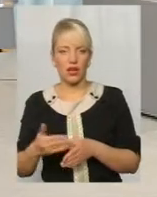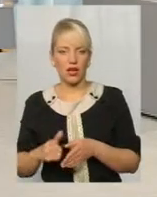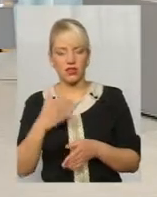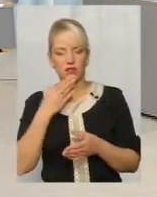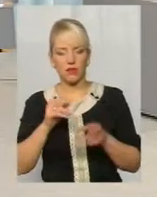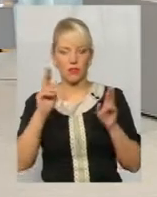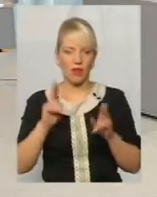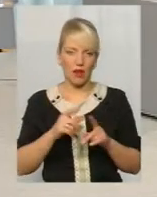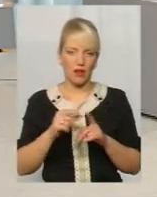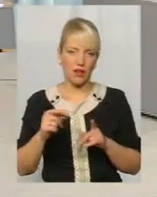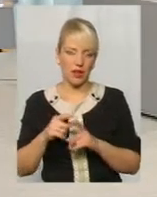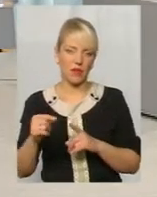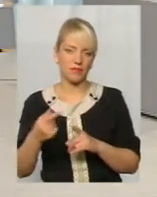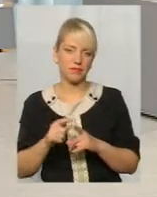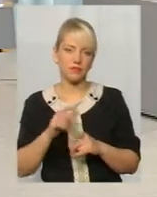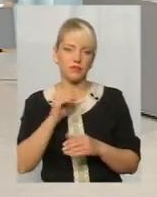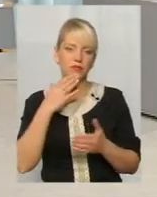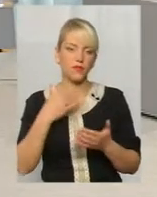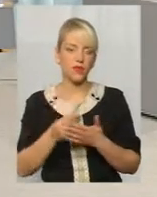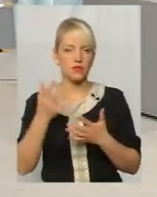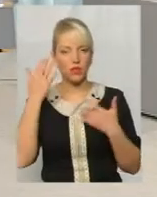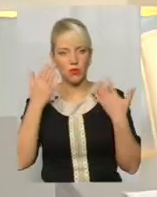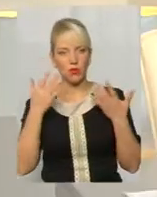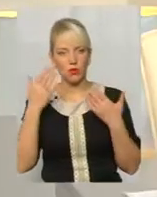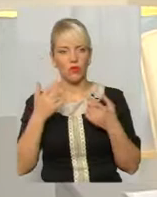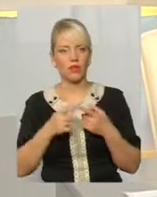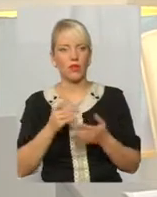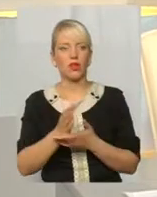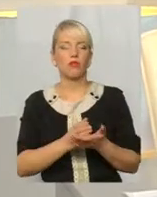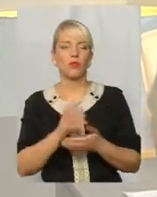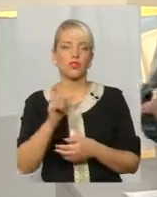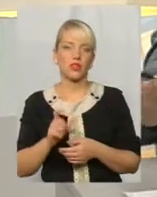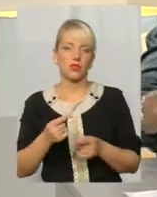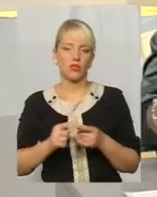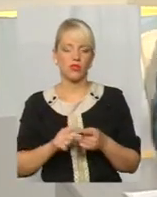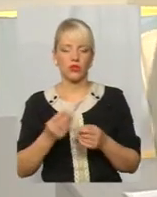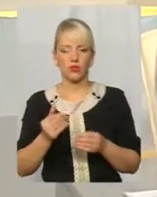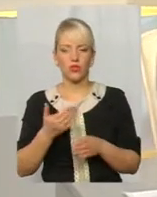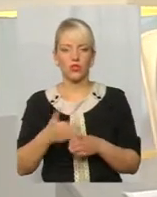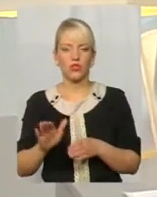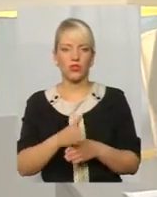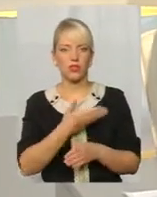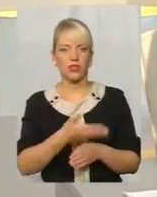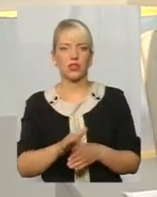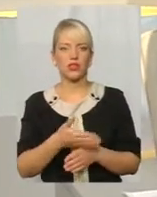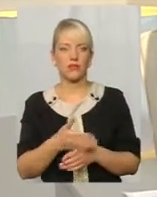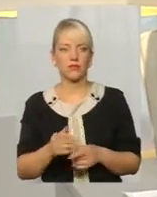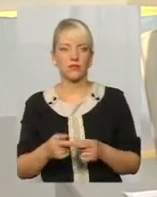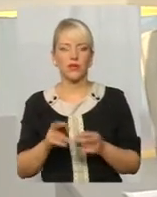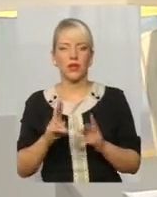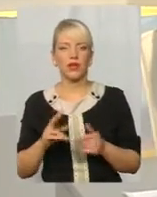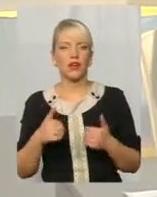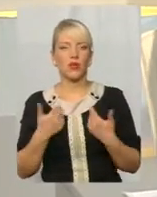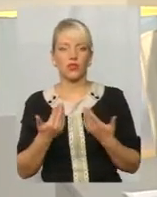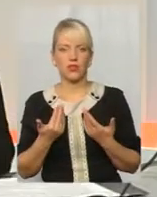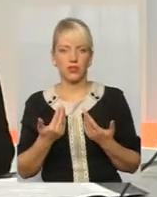принципами, правилами або ж за своїми міркуваннями посадовець ті кошти розкидав в кошики вже як йому там